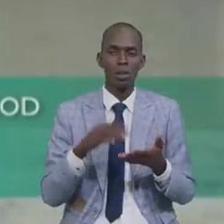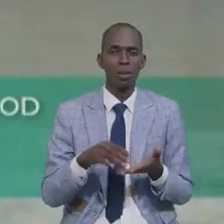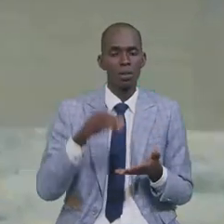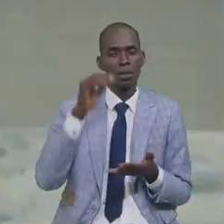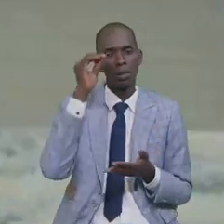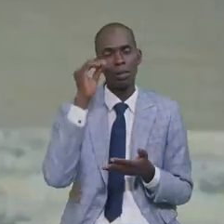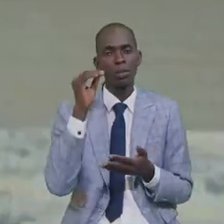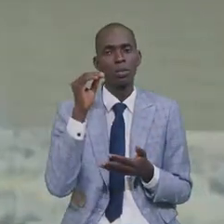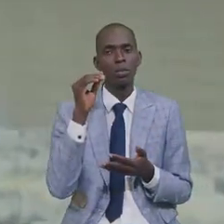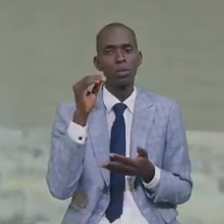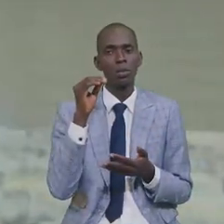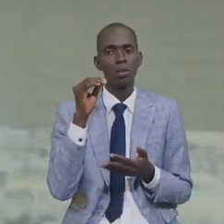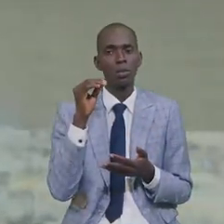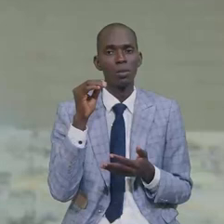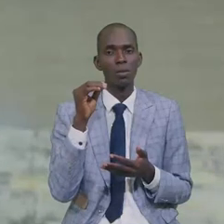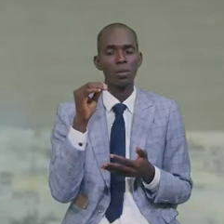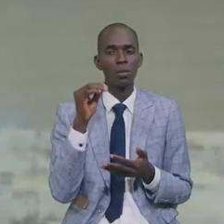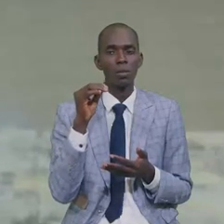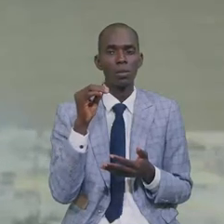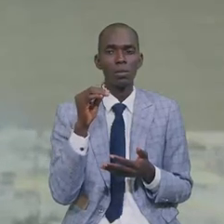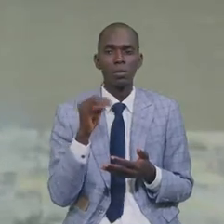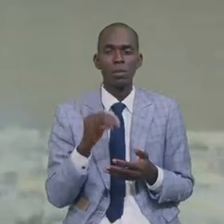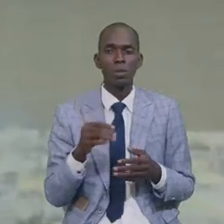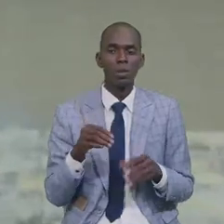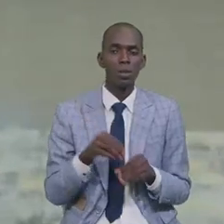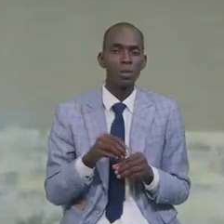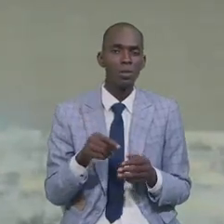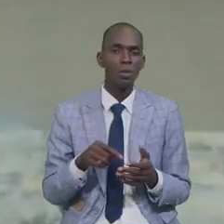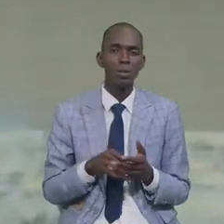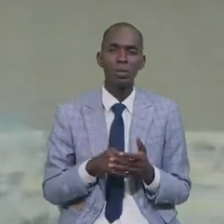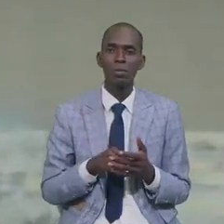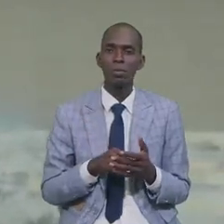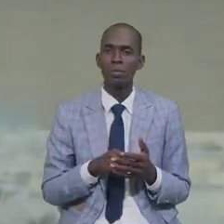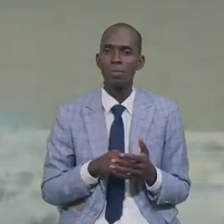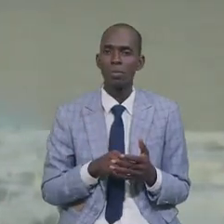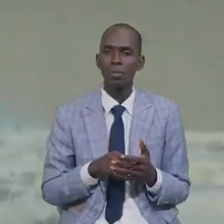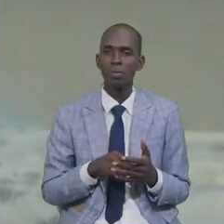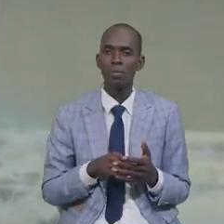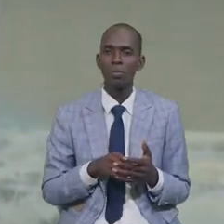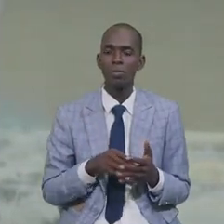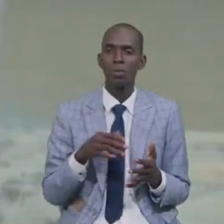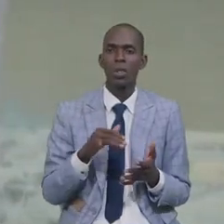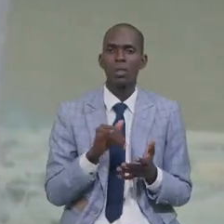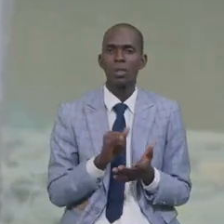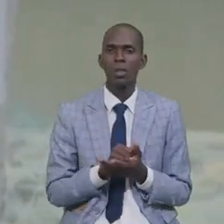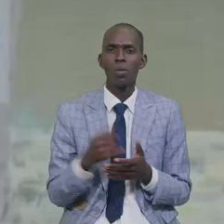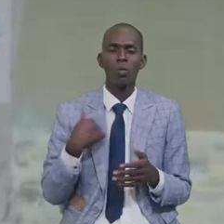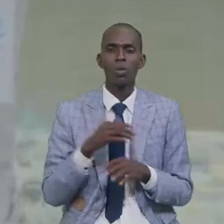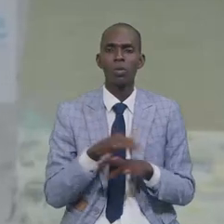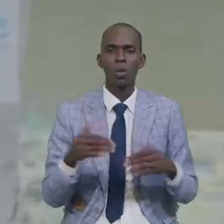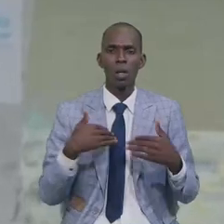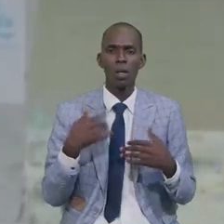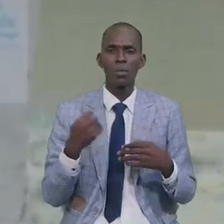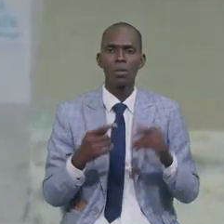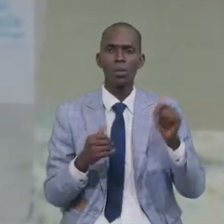avons perdu, enseveli dans l'eau de lutte de la vie, et nous n'avons plus le